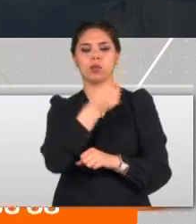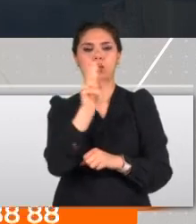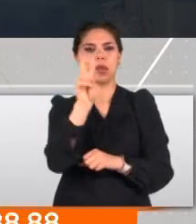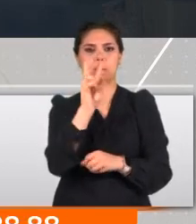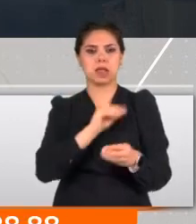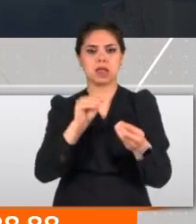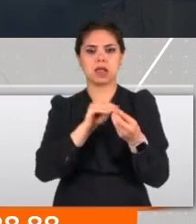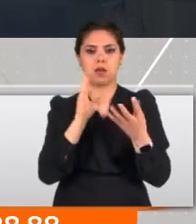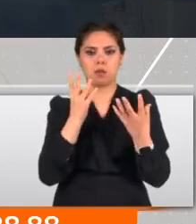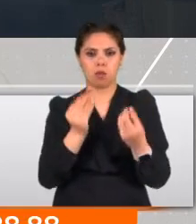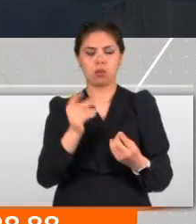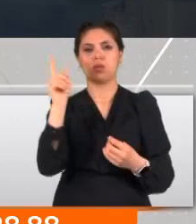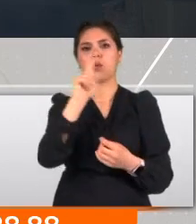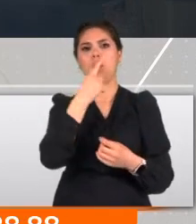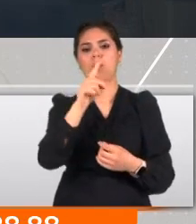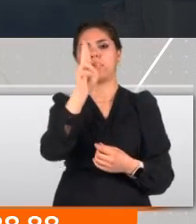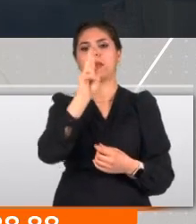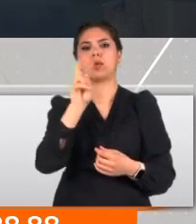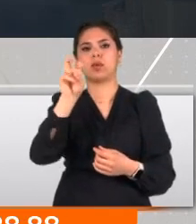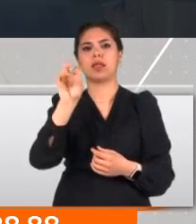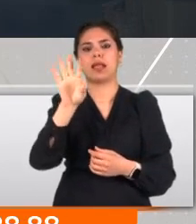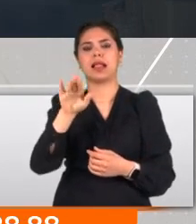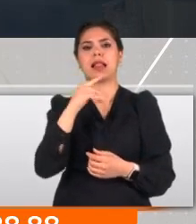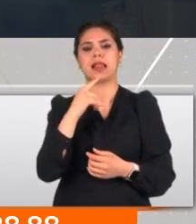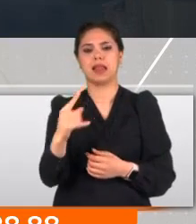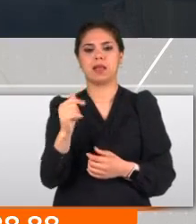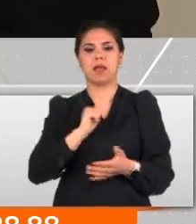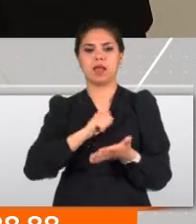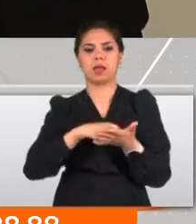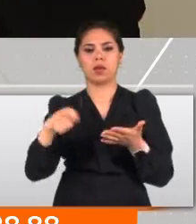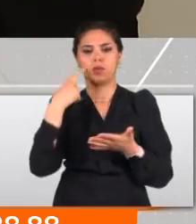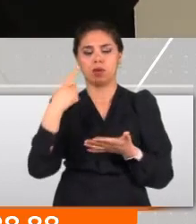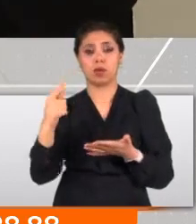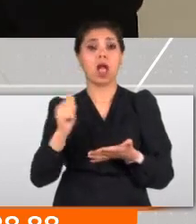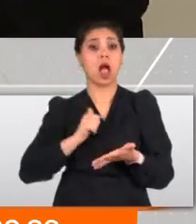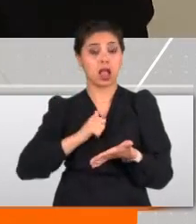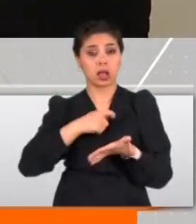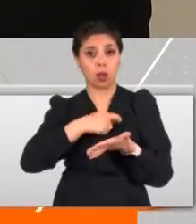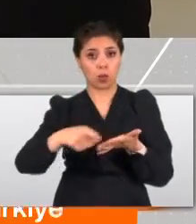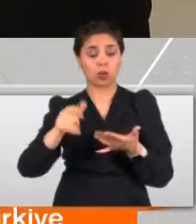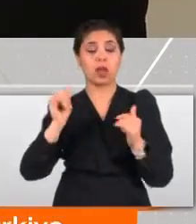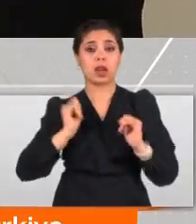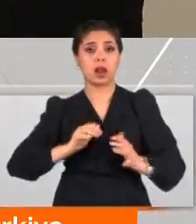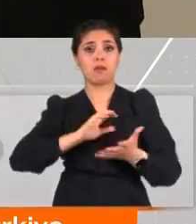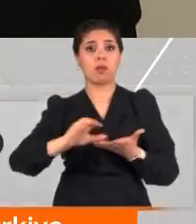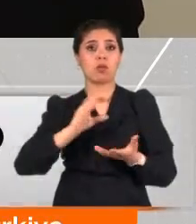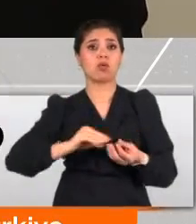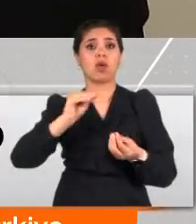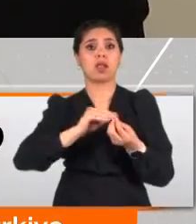olursa 10.280 liraya çıkacak net asgari ücret. Eğer asgari ücrete refah payı